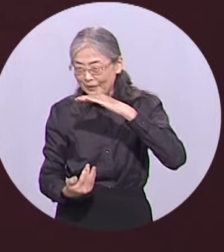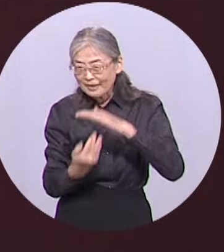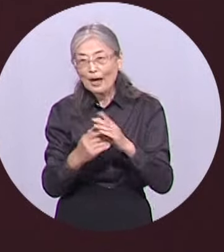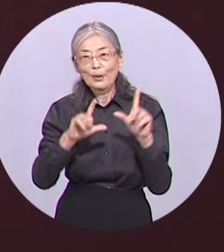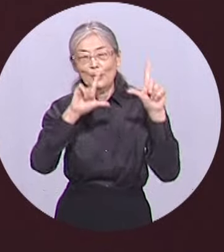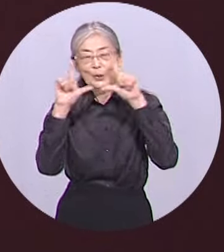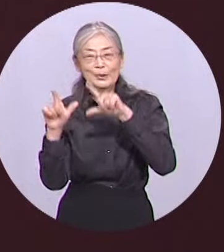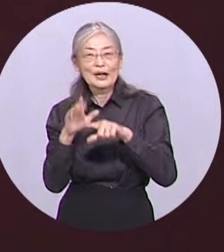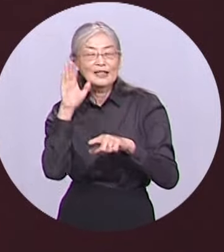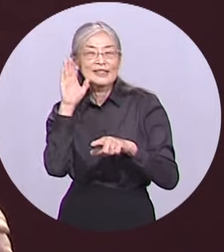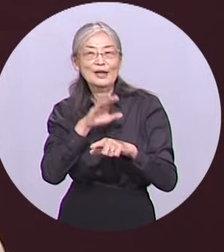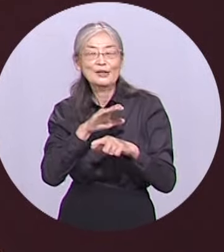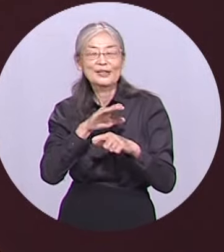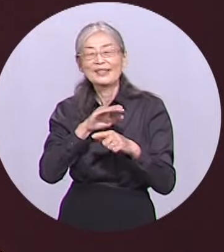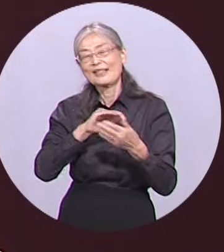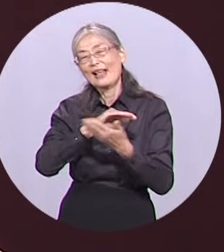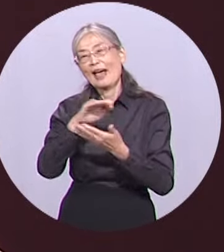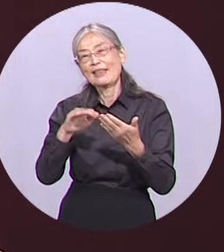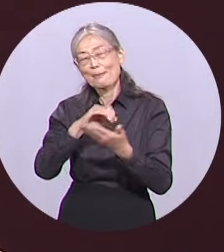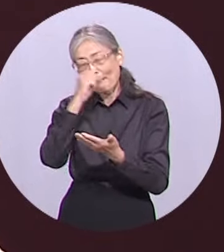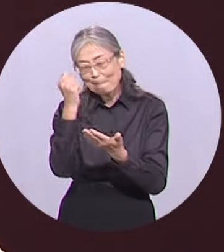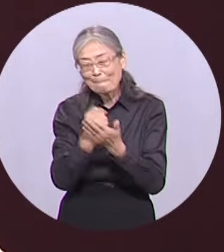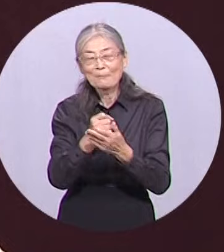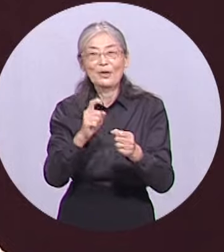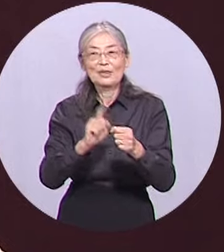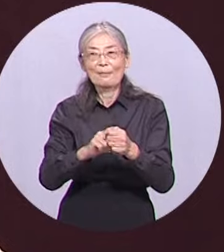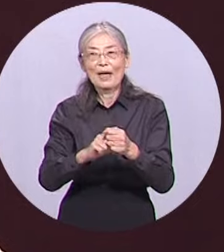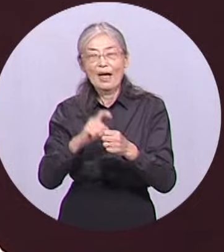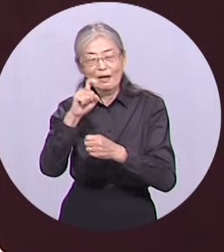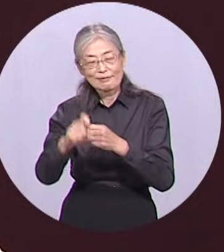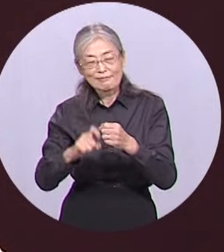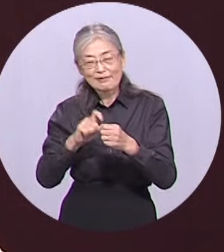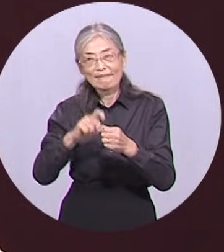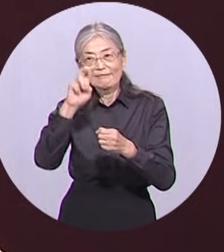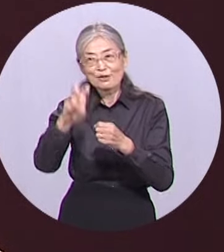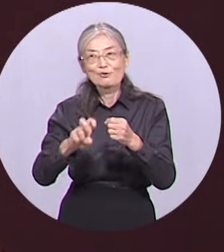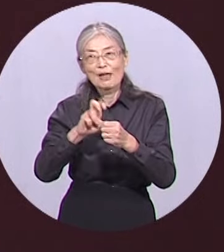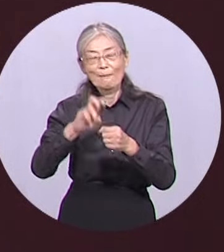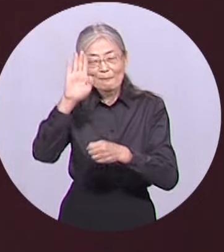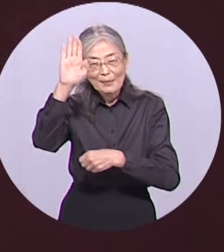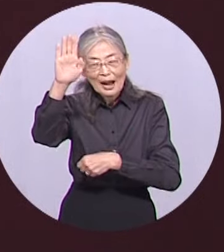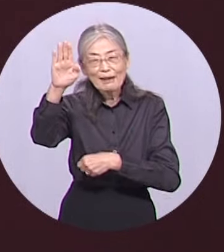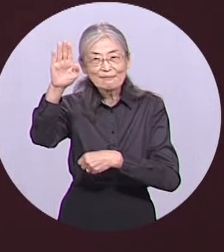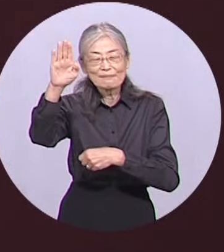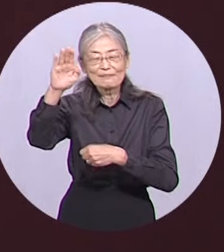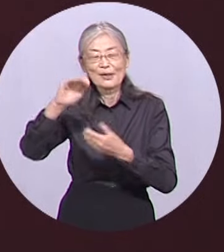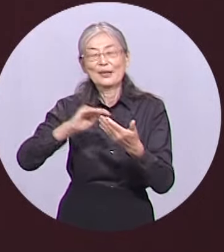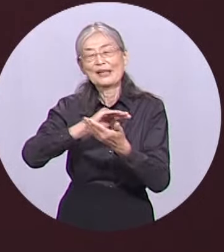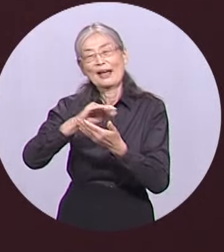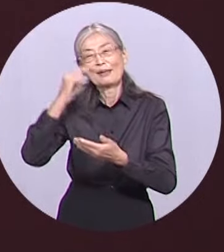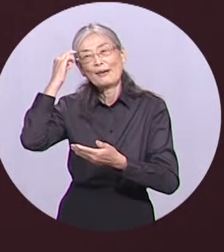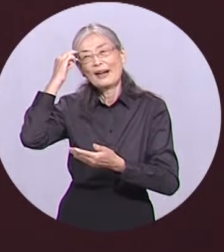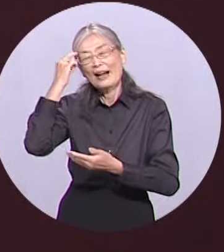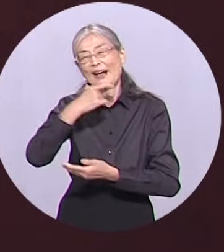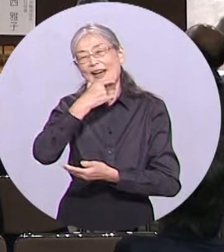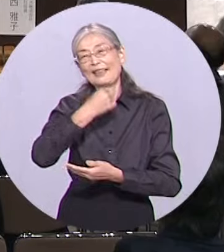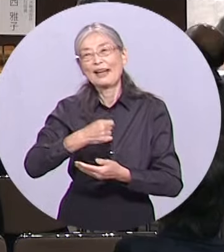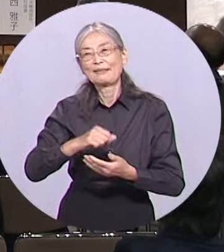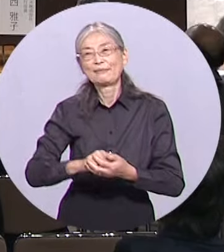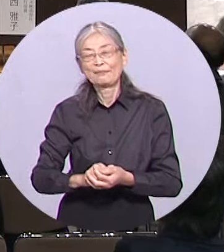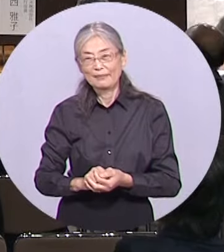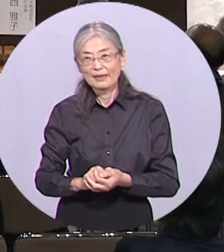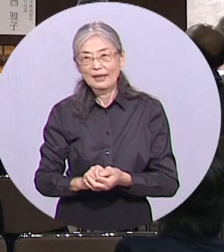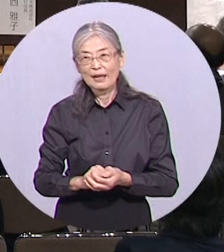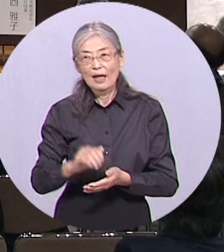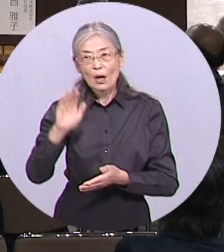玉の実現に向け、引き続き10年先、20年先の埼玉県を描いていきたいと思います。 これ